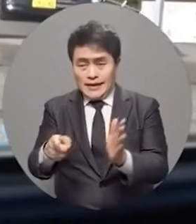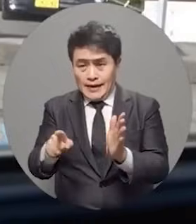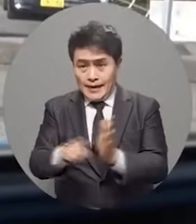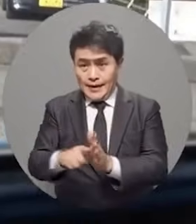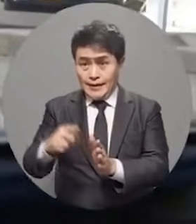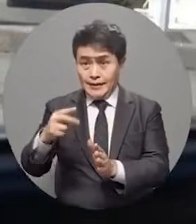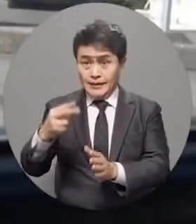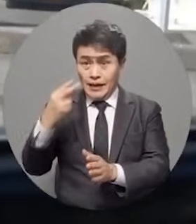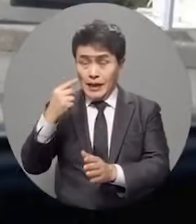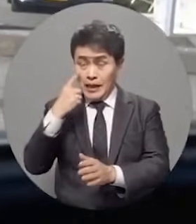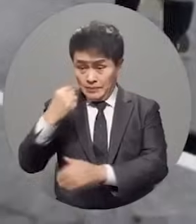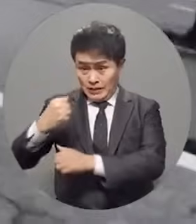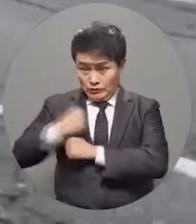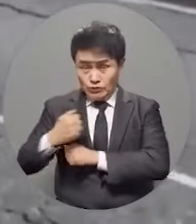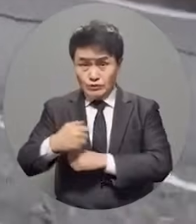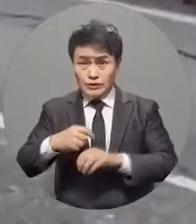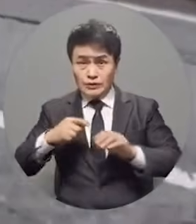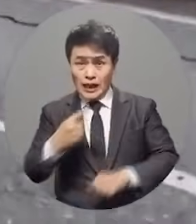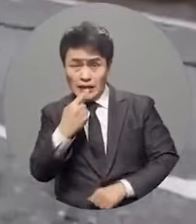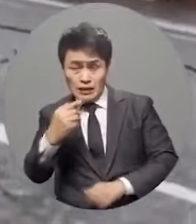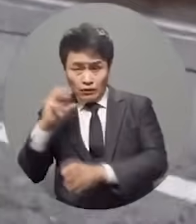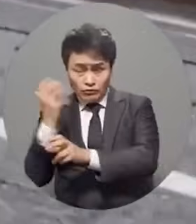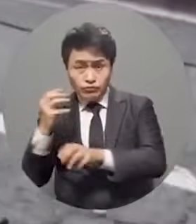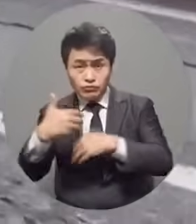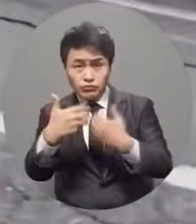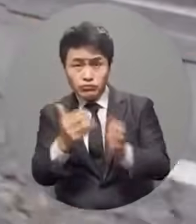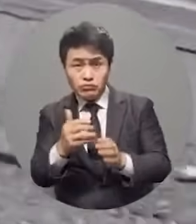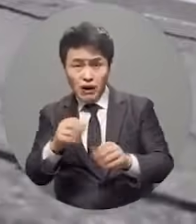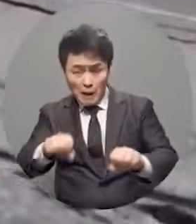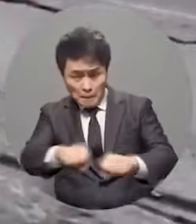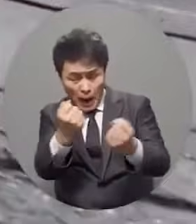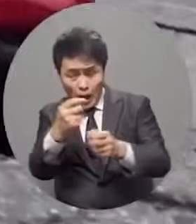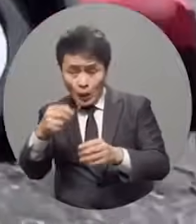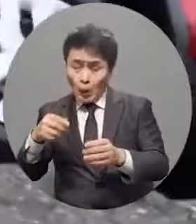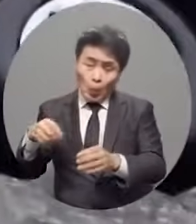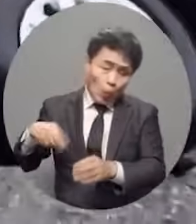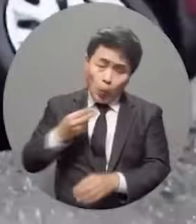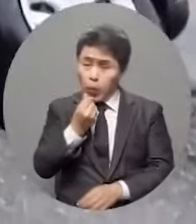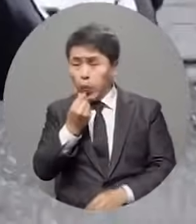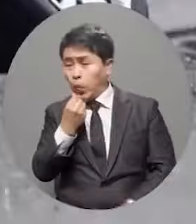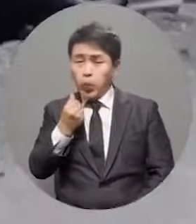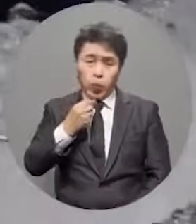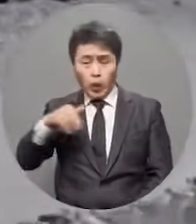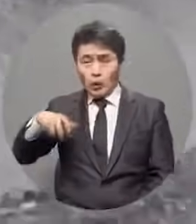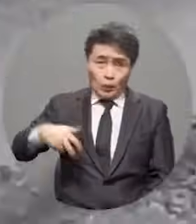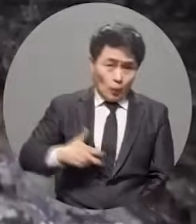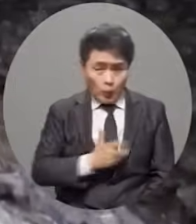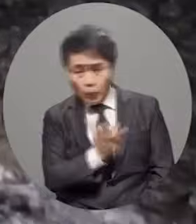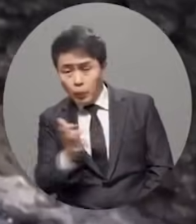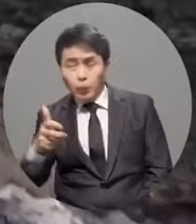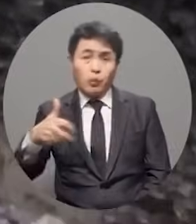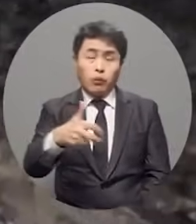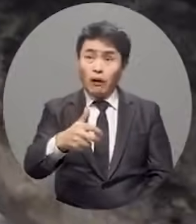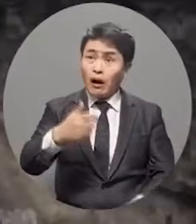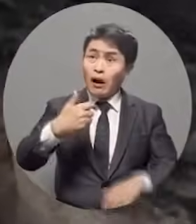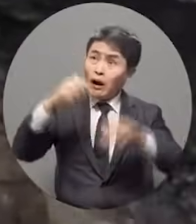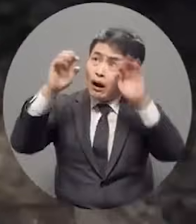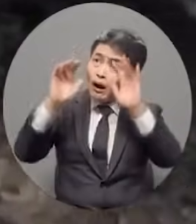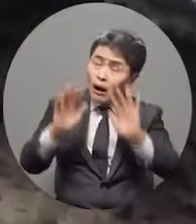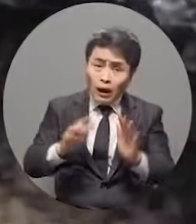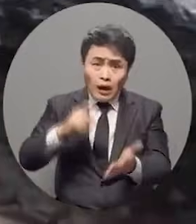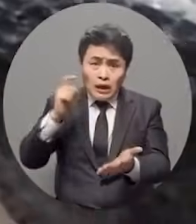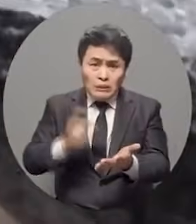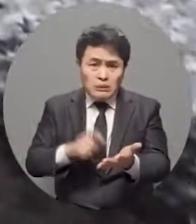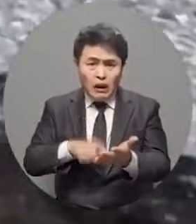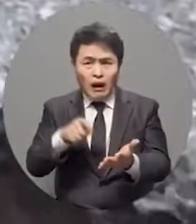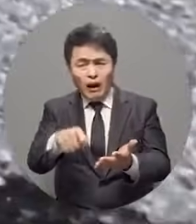트럭과 소방 급수차가 파괴된 도로 사이를 가까스로 지나다니고 있는데 폭설까지 쏟아질 경우 비상 도로는